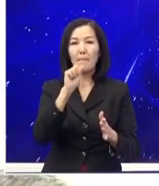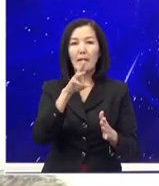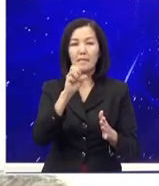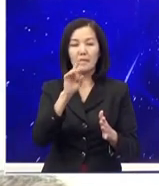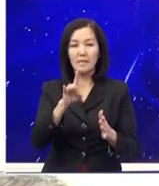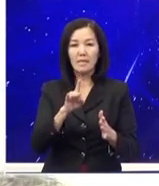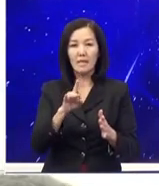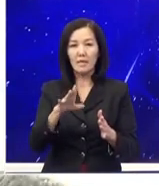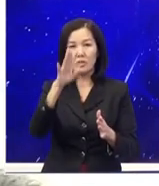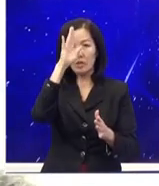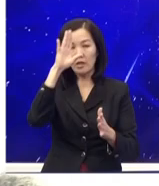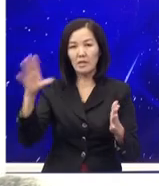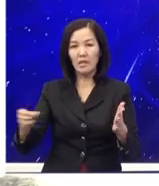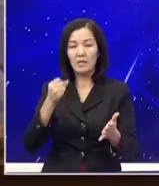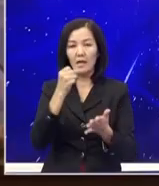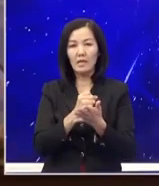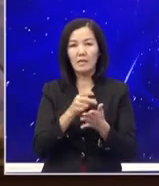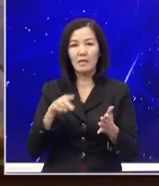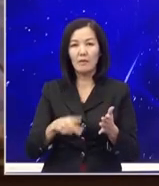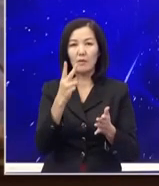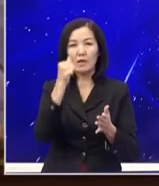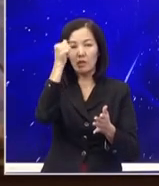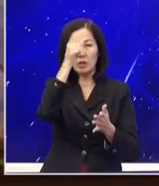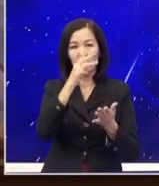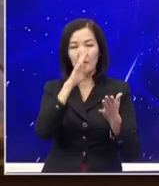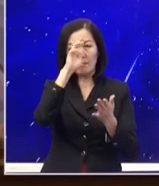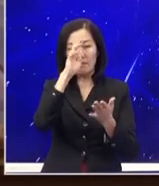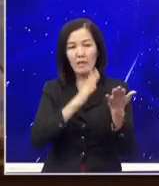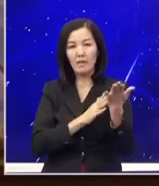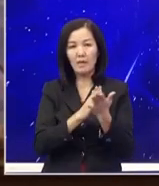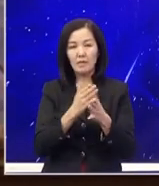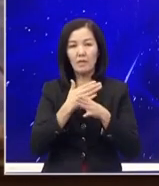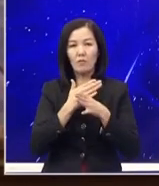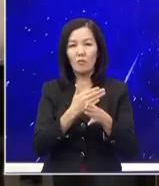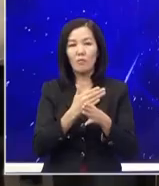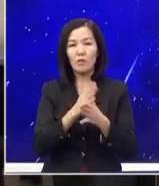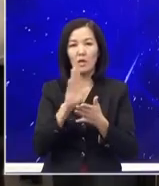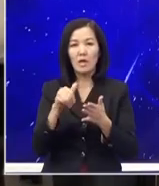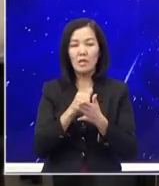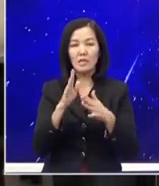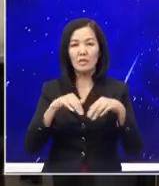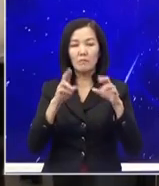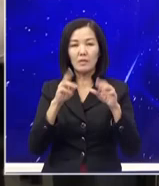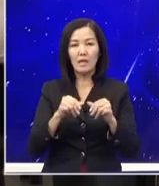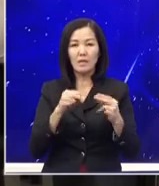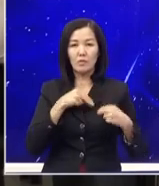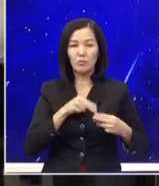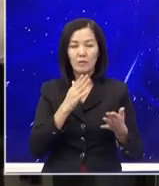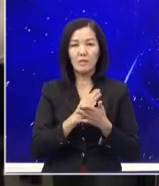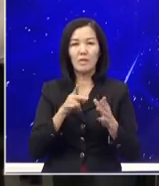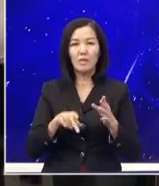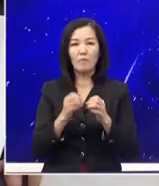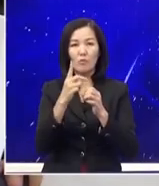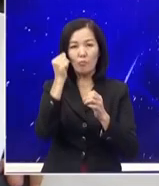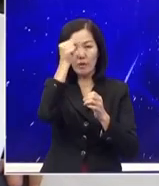жоғары білімі бар. 2002 жылдан мемлекеттік қызметте көмекші маман, бас маман санаттарынан өткен. 2011